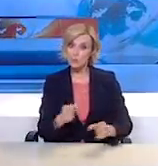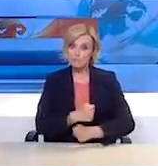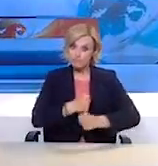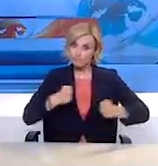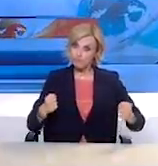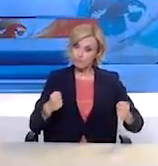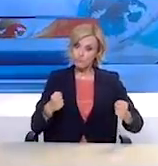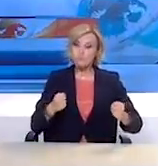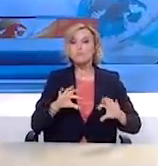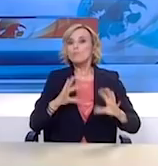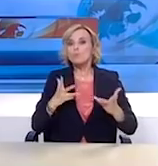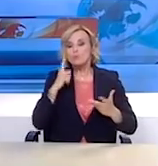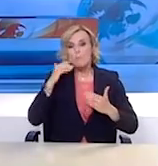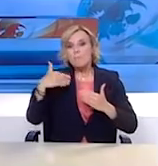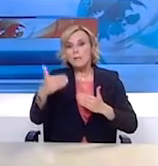μας?